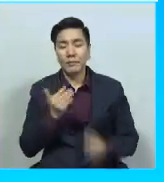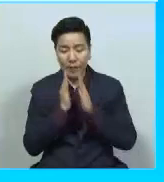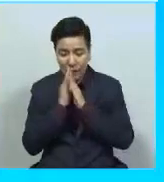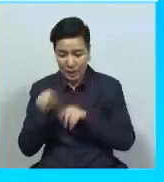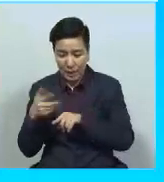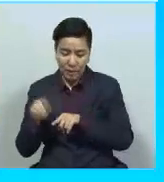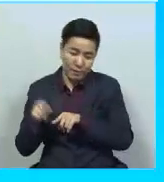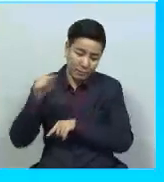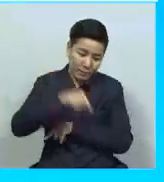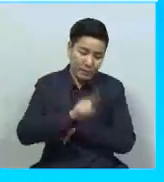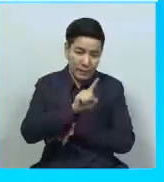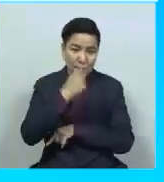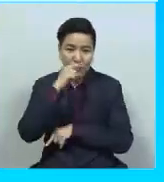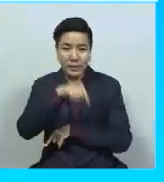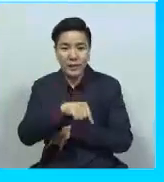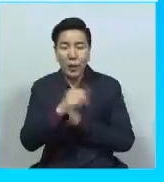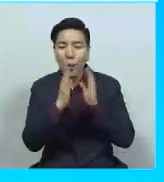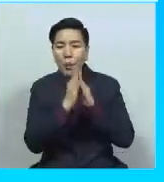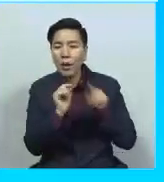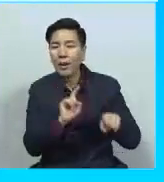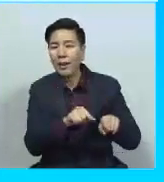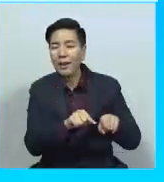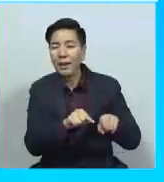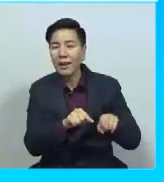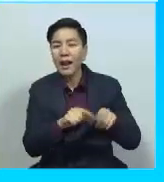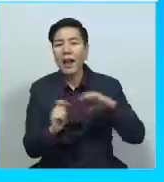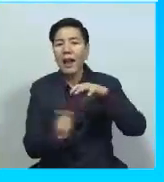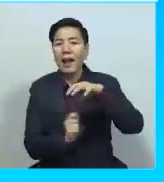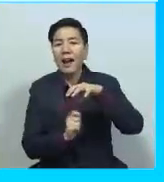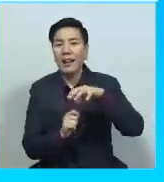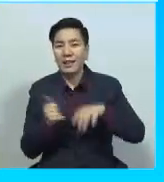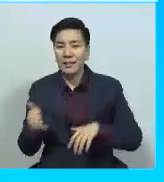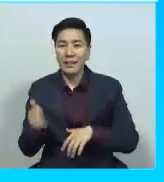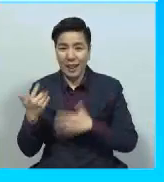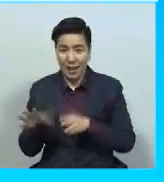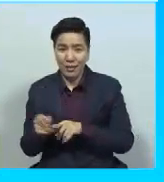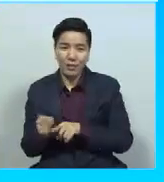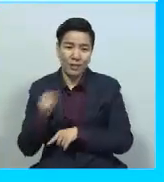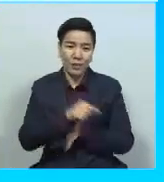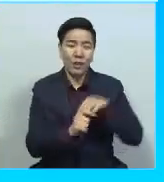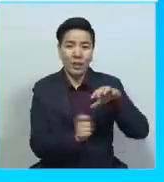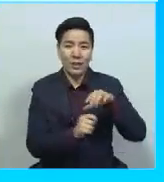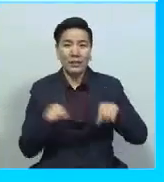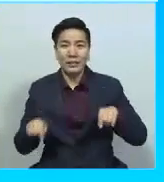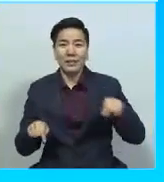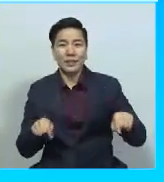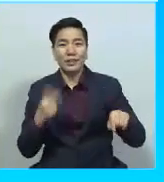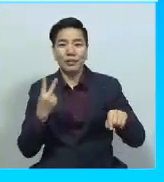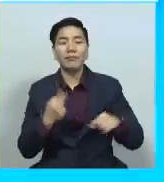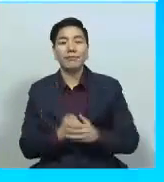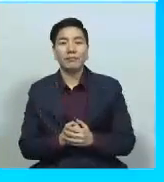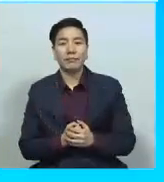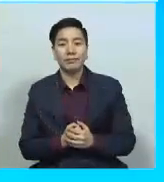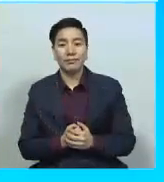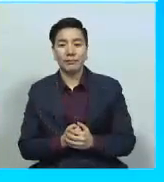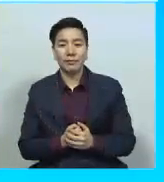ที่หนึ่งด้วยที่วัดอะไรนะวัดระฆังเดี๋ยวก็เสร็จจากนี้ก็จะไปวัดระฆัง ม